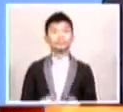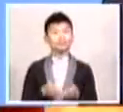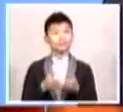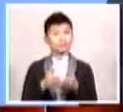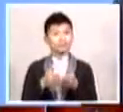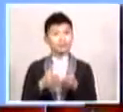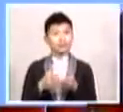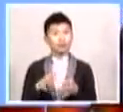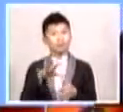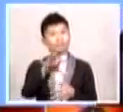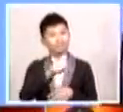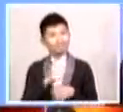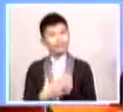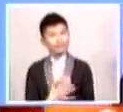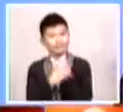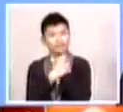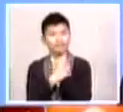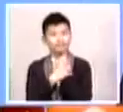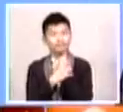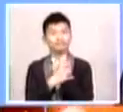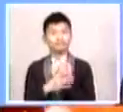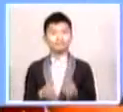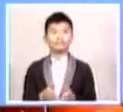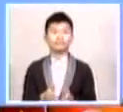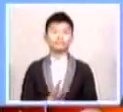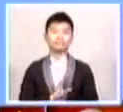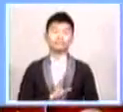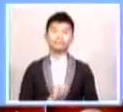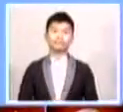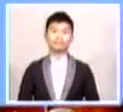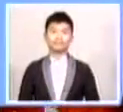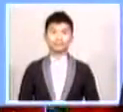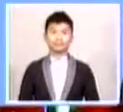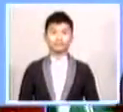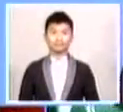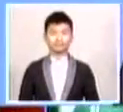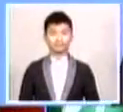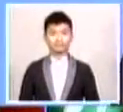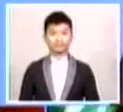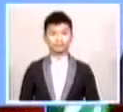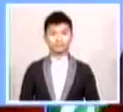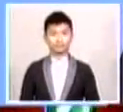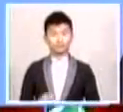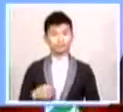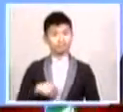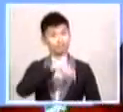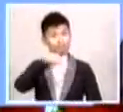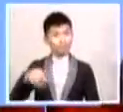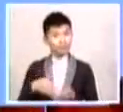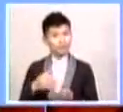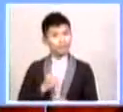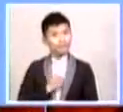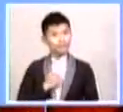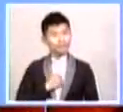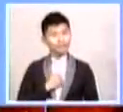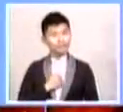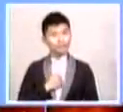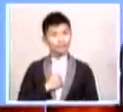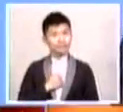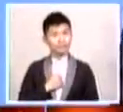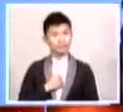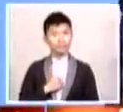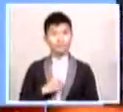要争取的对象。我们要体认，我们都是一